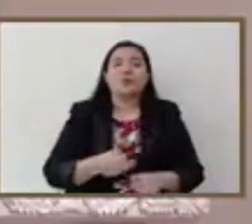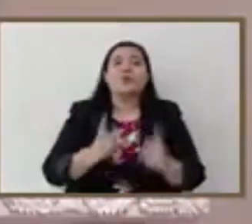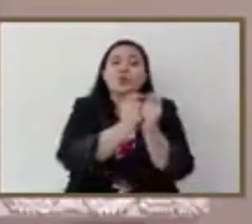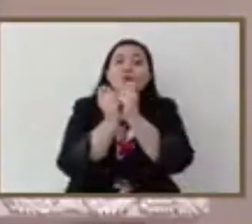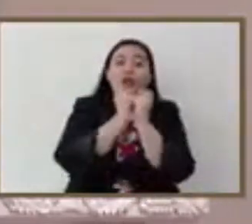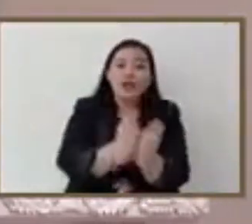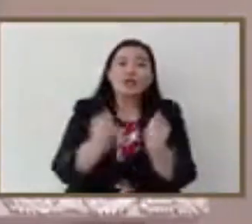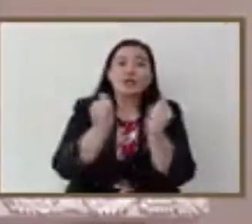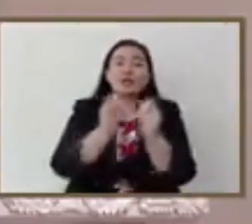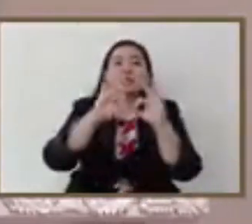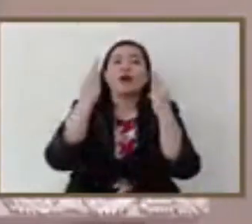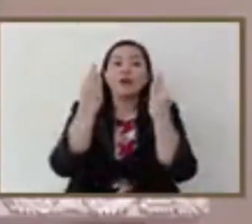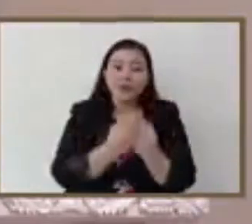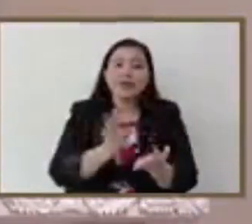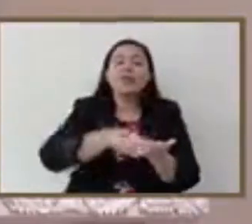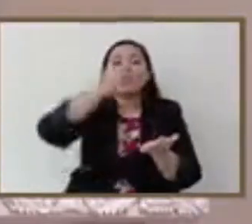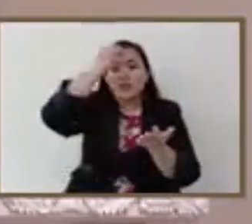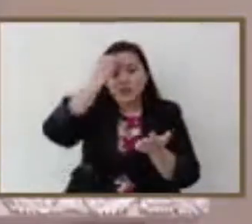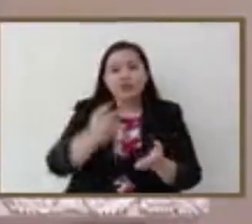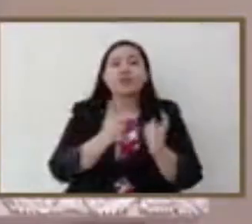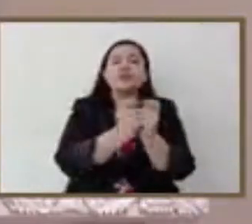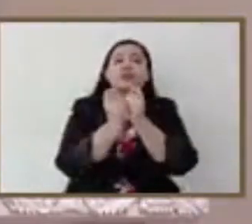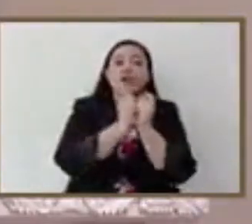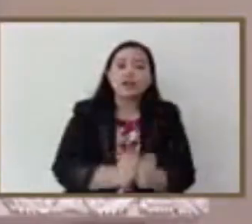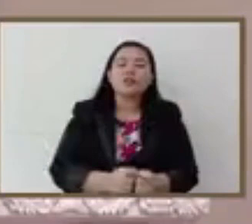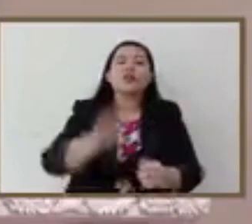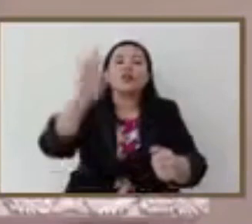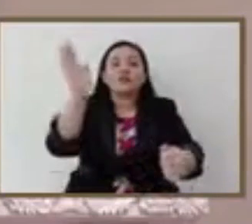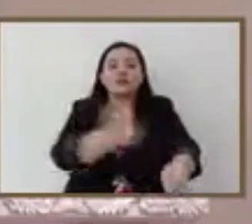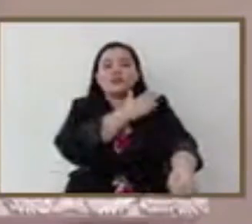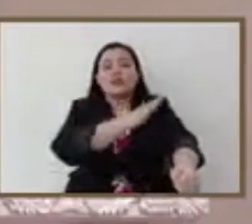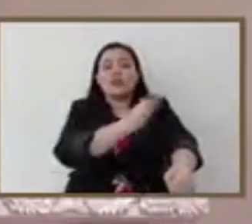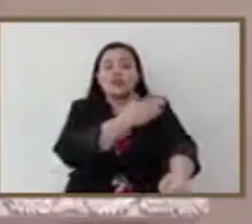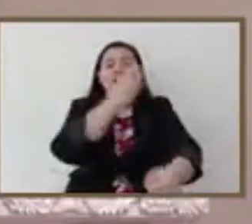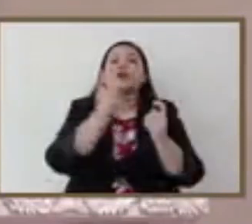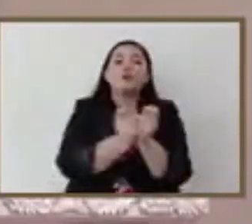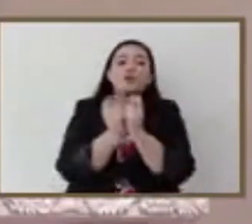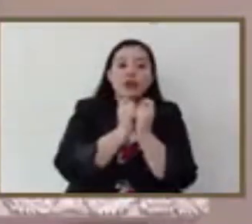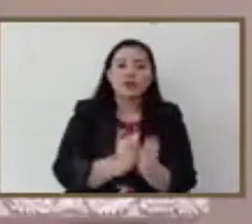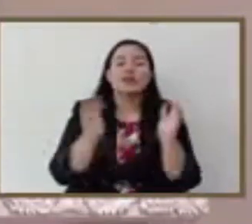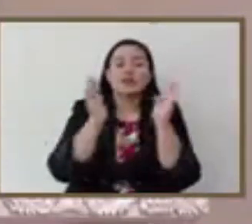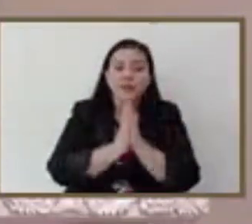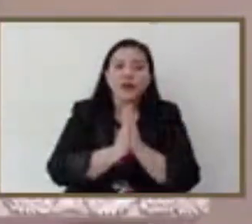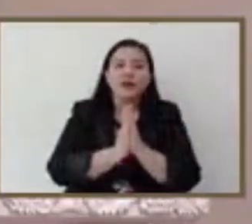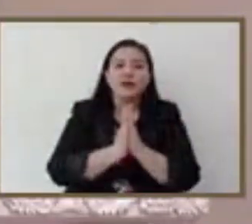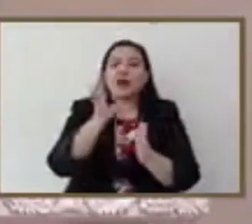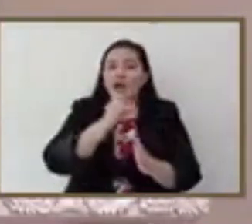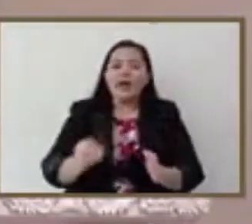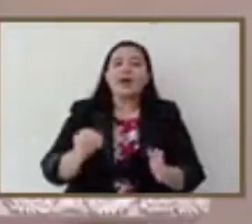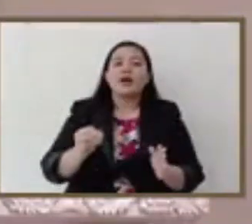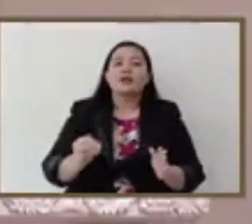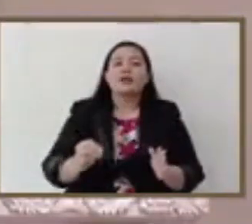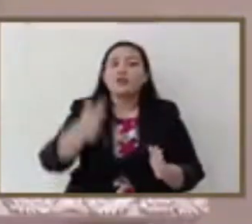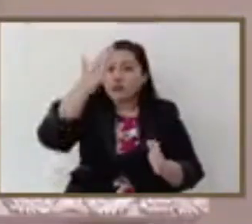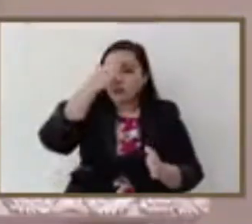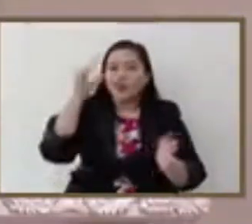tayong nakikinig, sama-sama tayong umaawit, sama-sama tayong nananalangin, at lahat ng ating kinakain, alam natin, it's a healthy